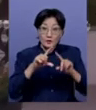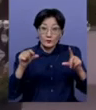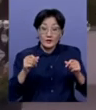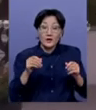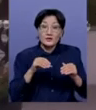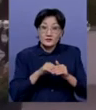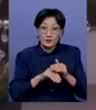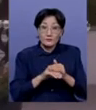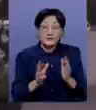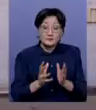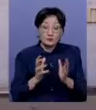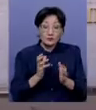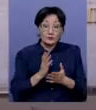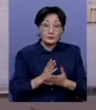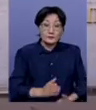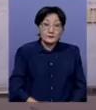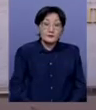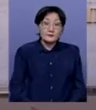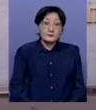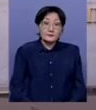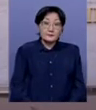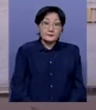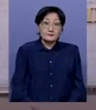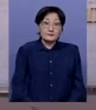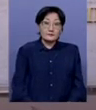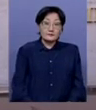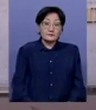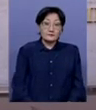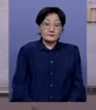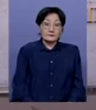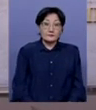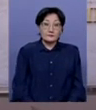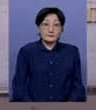сақтаулы. Сая Меңдеке, Аян Рафина Рикбаева, Мирам Исабеков, Алматы телеарнасы.